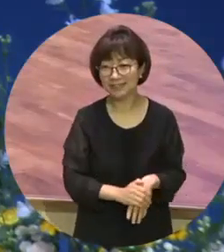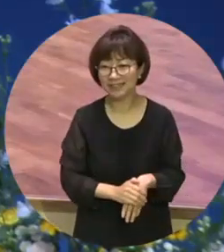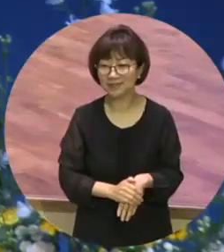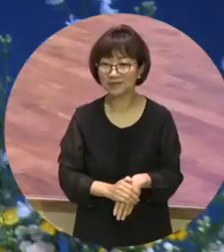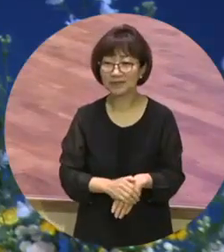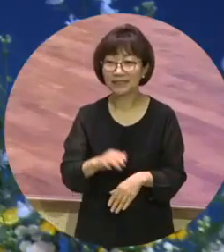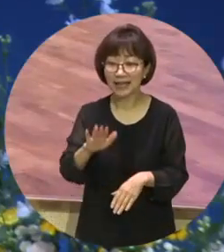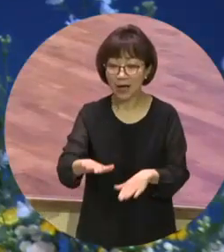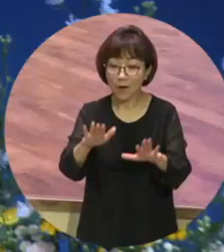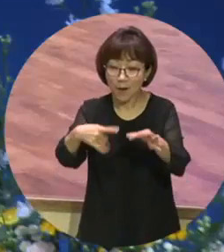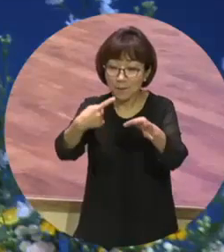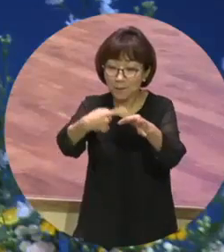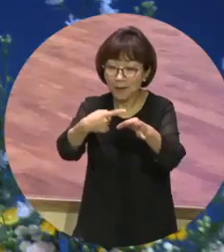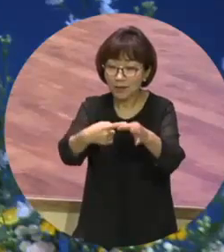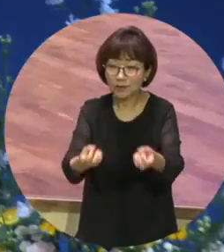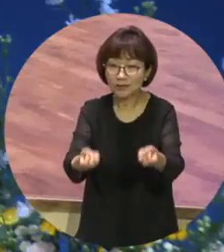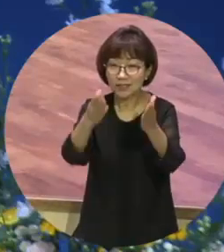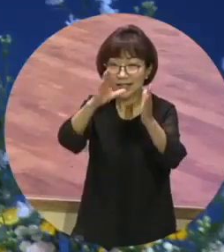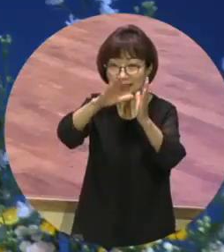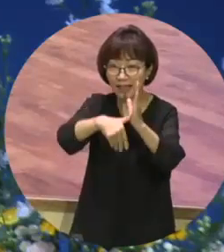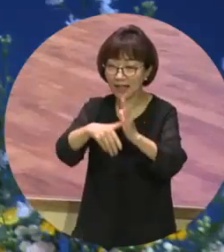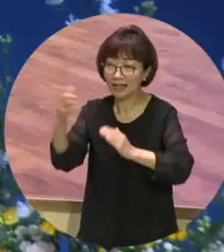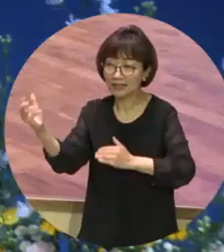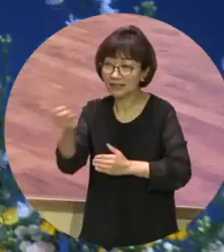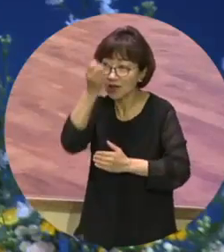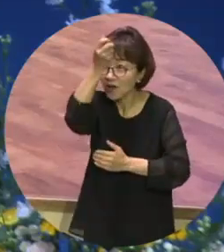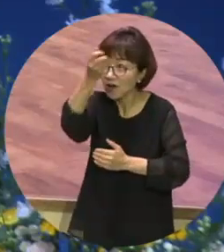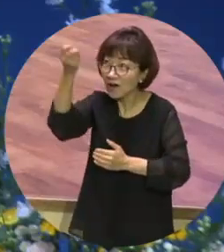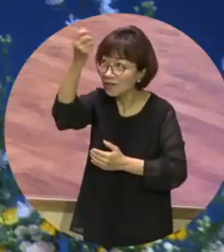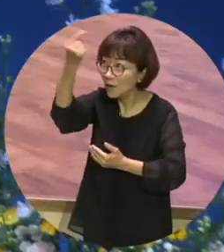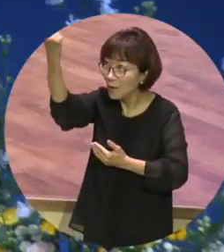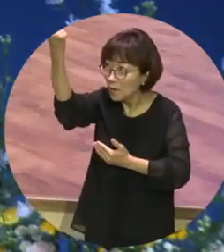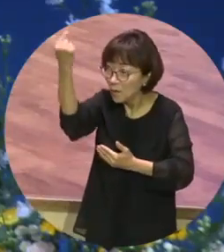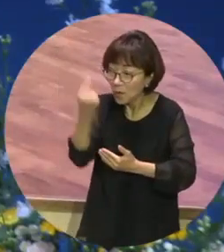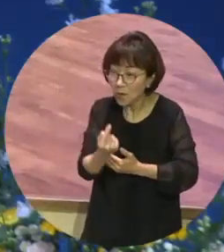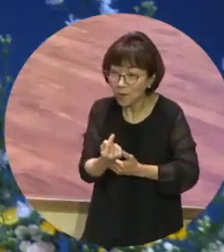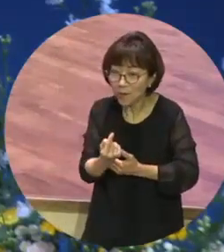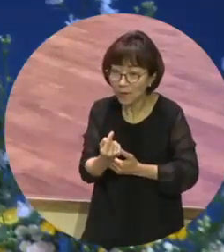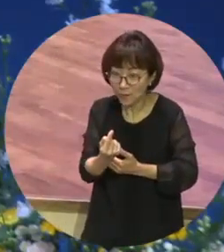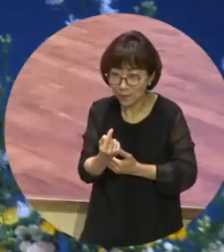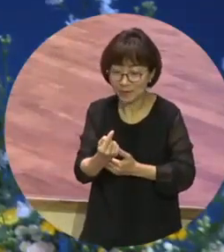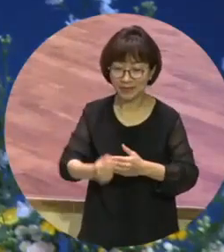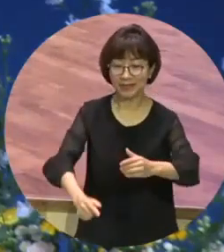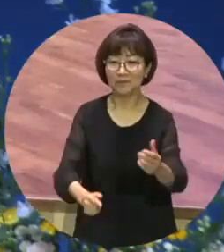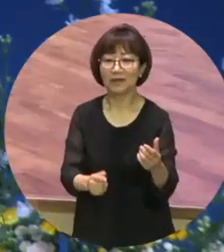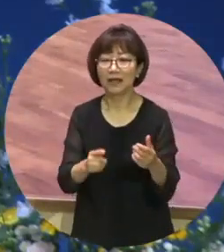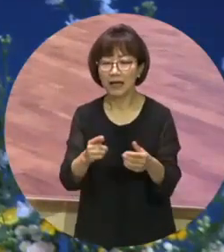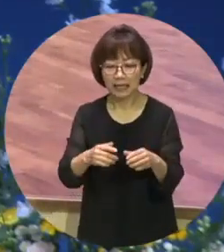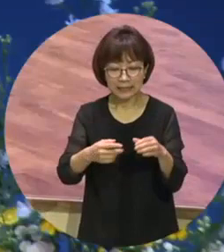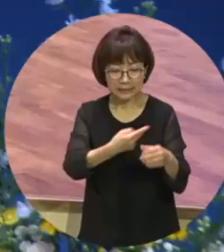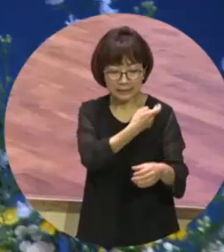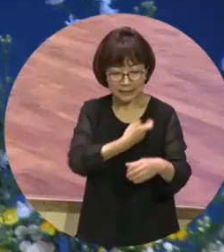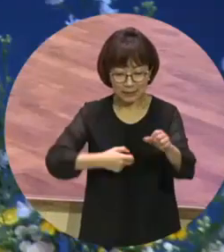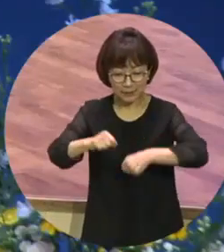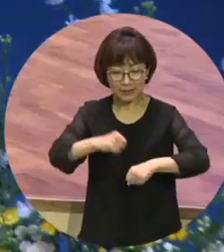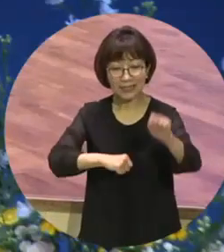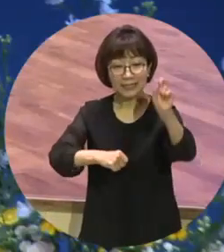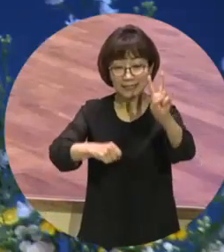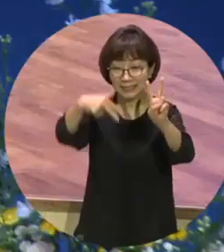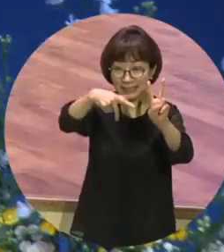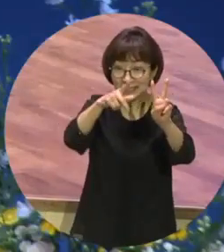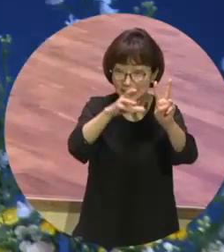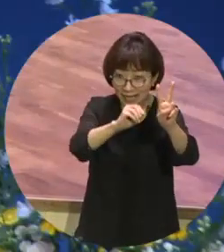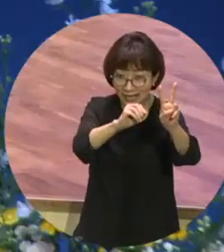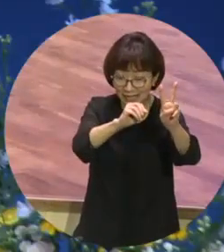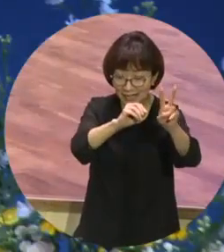성령 강림에 대한 그런 감사가 담겨져 있어요. 왜냐하면 사도행전 2장에 보니까 오순절 날이